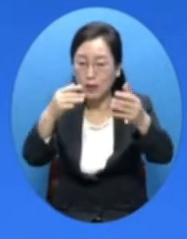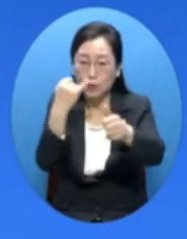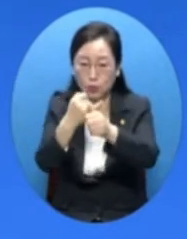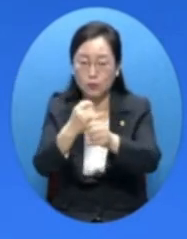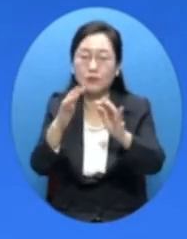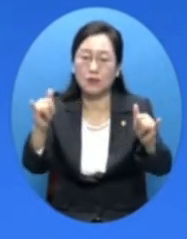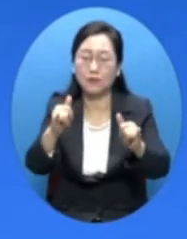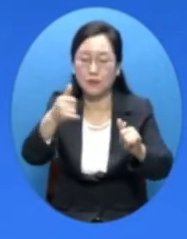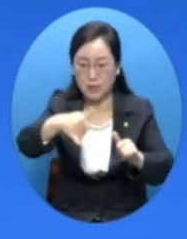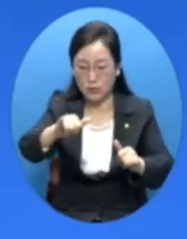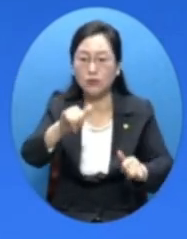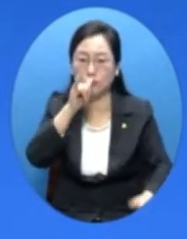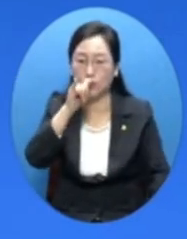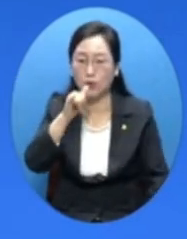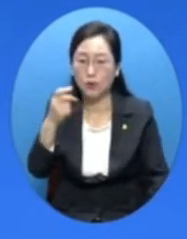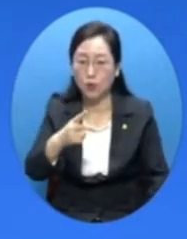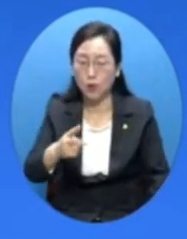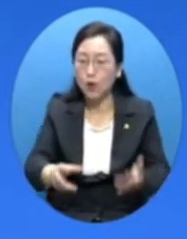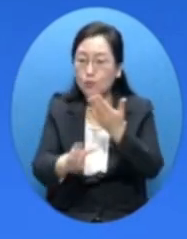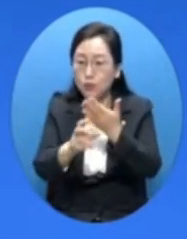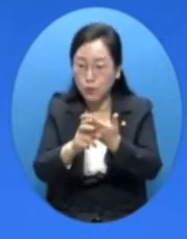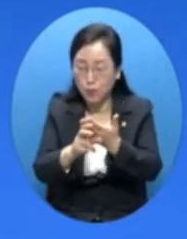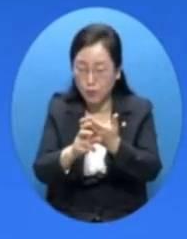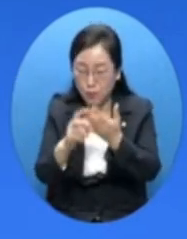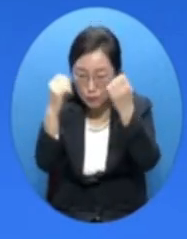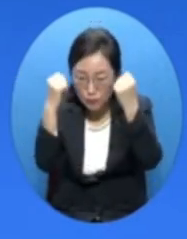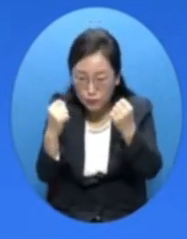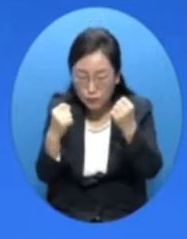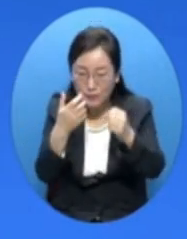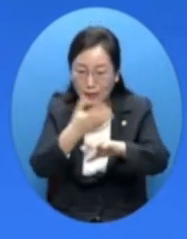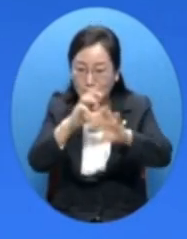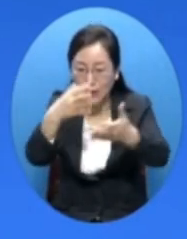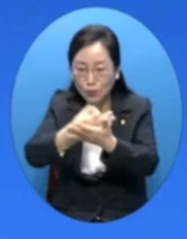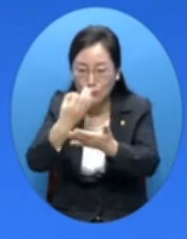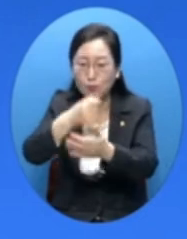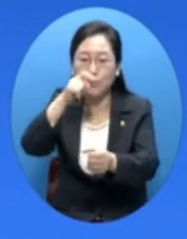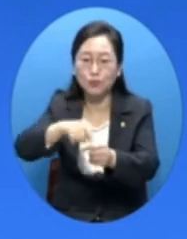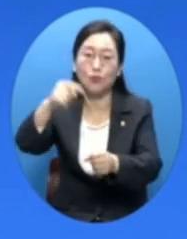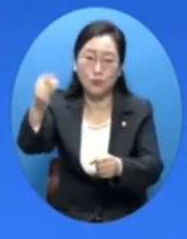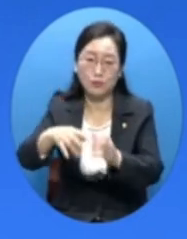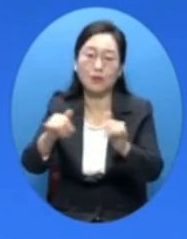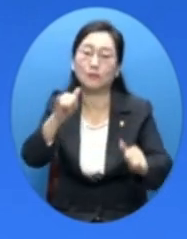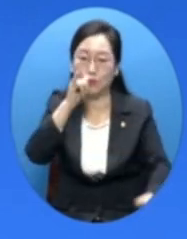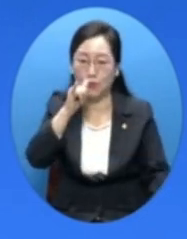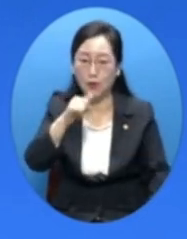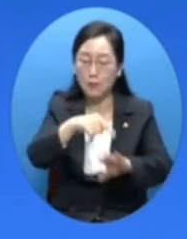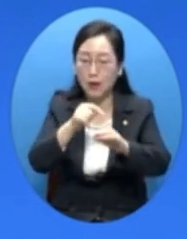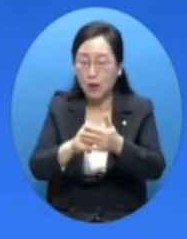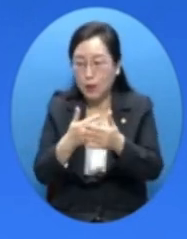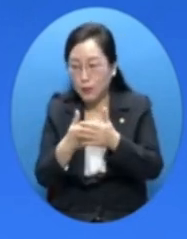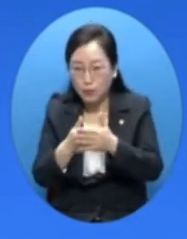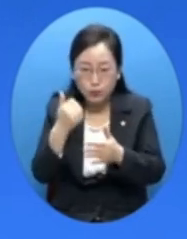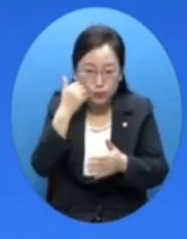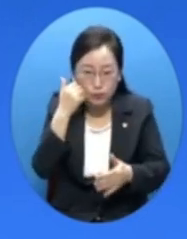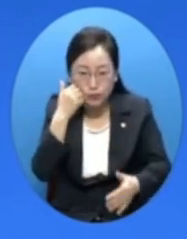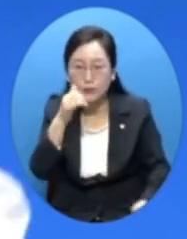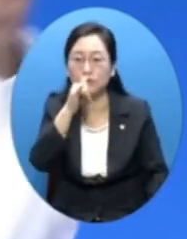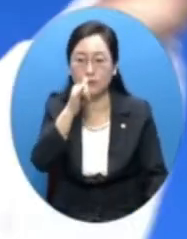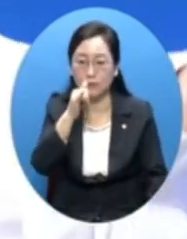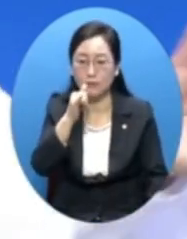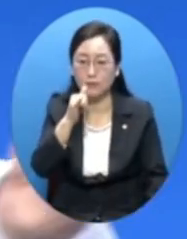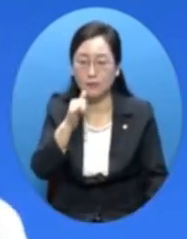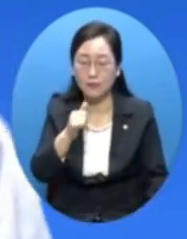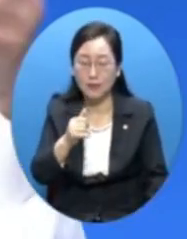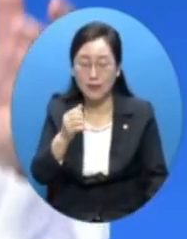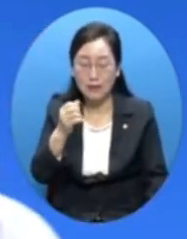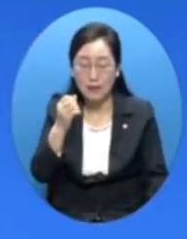되어서 정말 고통 가운데 마음 졸이며 살아가는 많은 사람들이 또 이 땅에 있습니다.